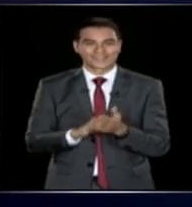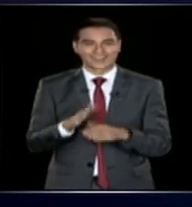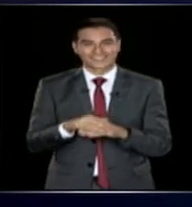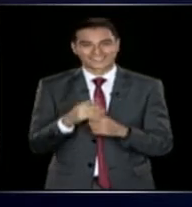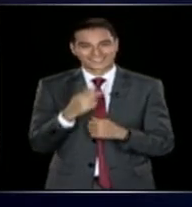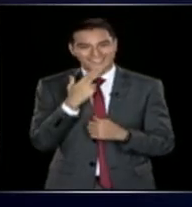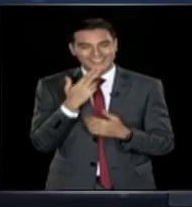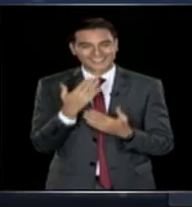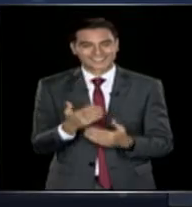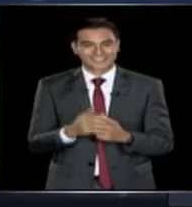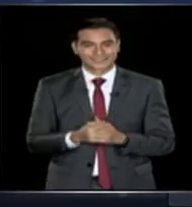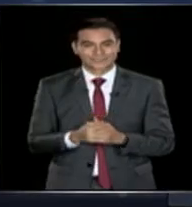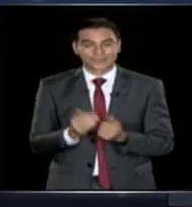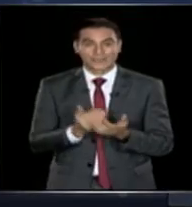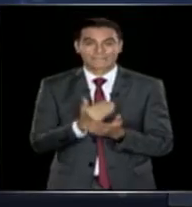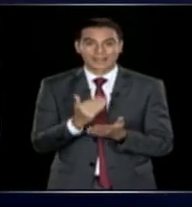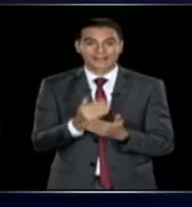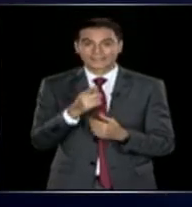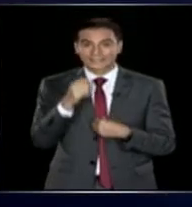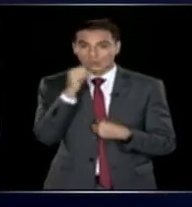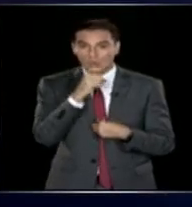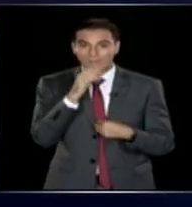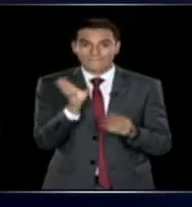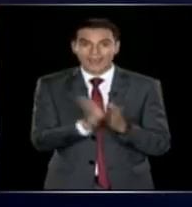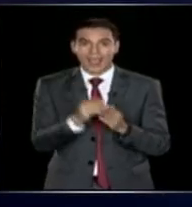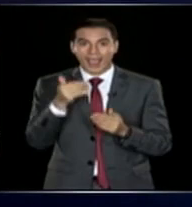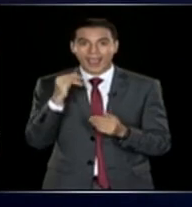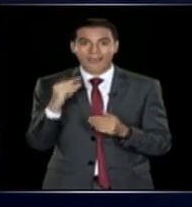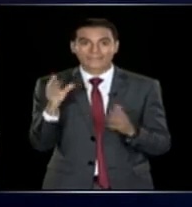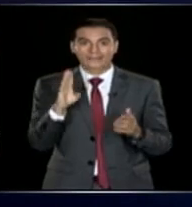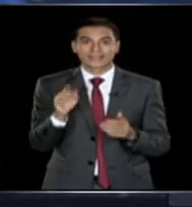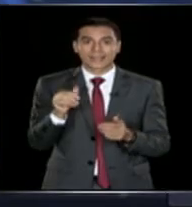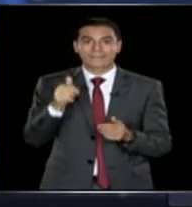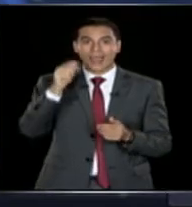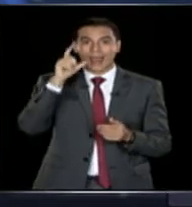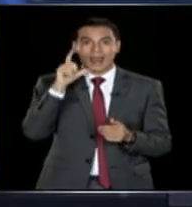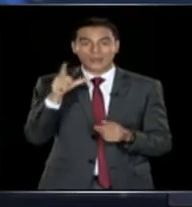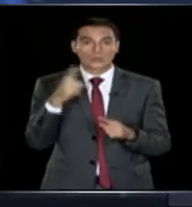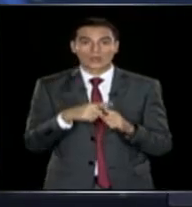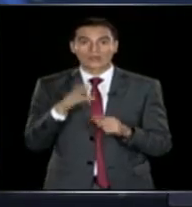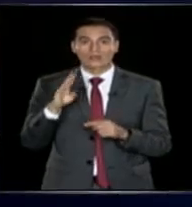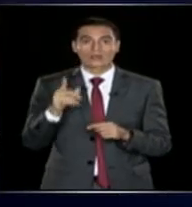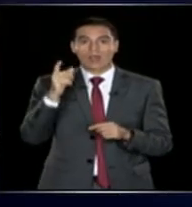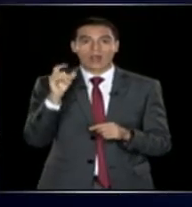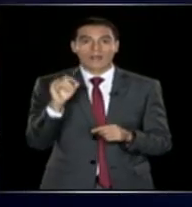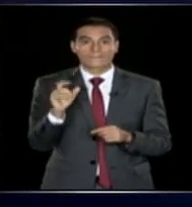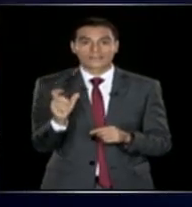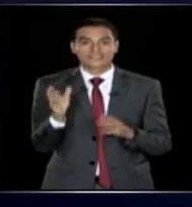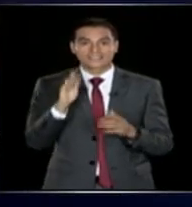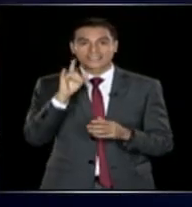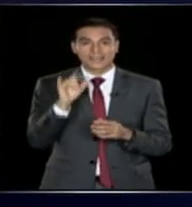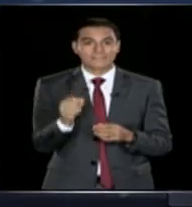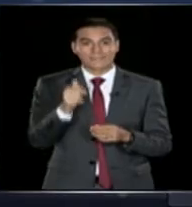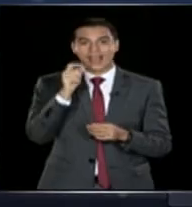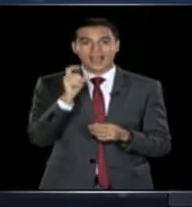شكرا. بعدين انت غنيتي اغنية مع احمد جمال وكارمن سليمان. برافو عليك يا لبنى. 20 نقطة،